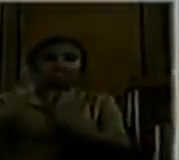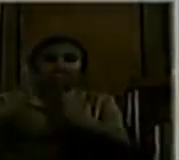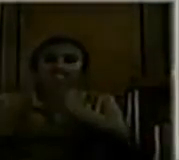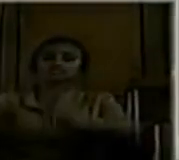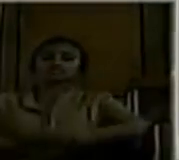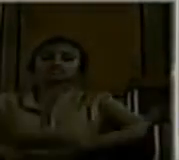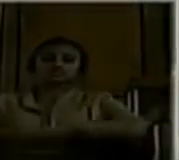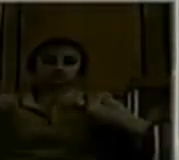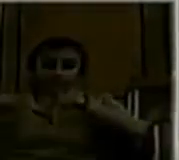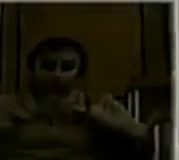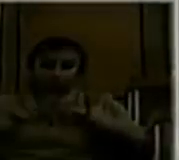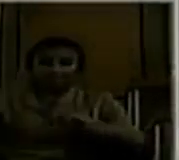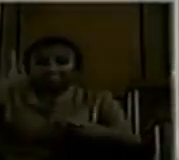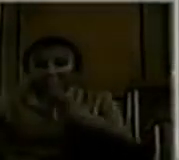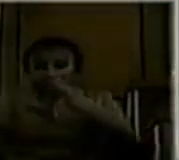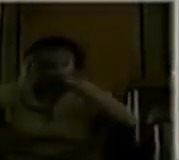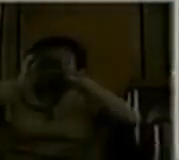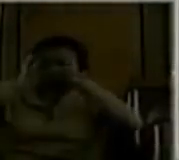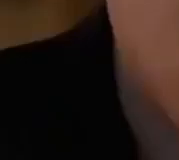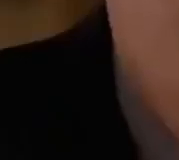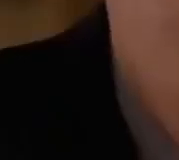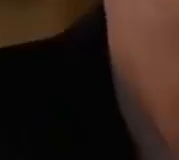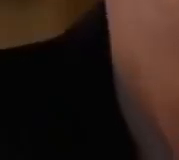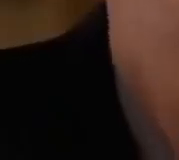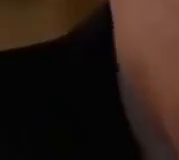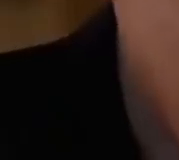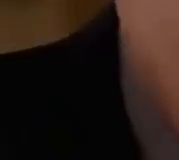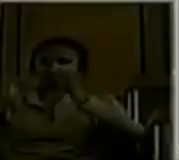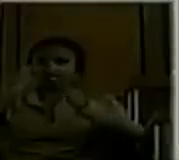መኖርን የህዝብ የቁርጥ ቀን ልጅ መሆንን